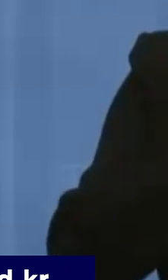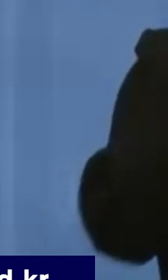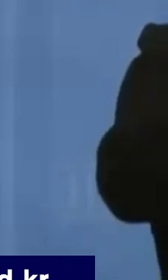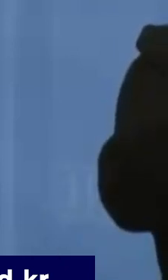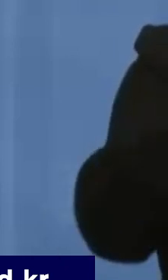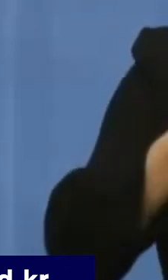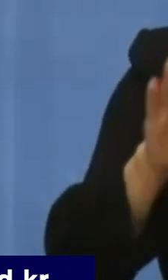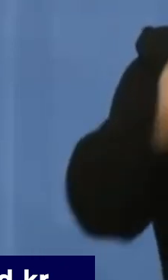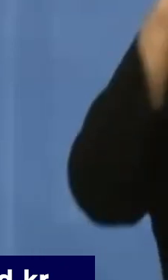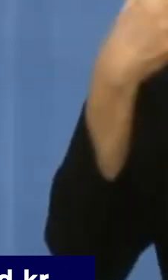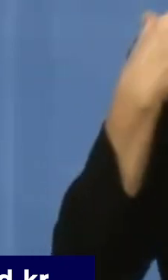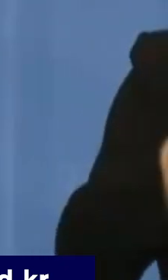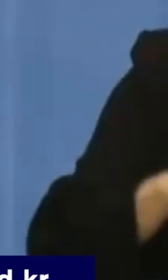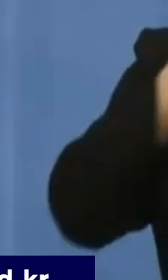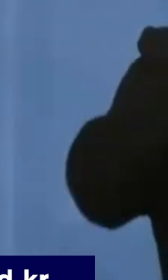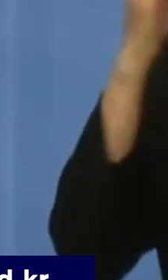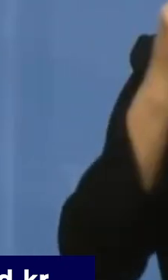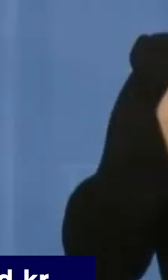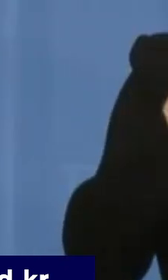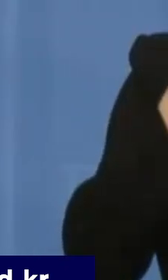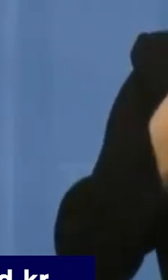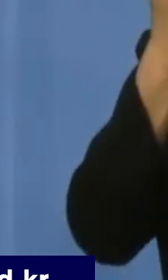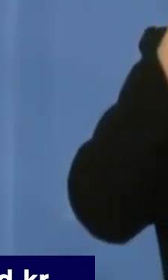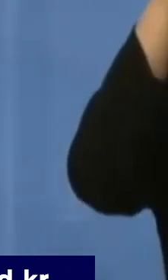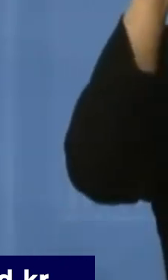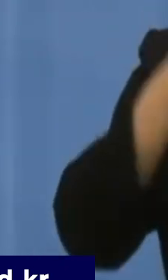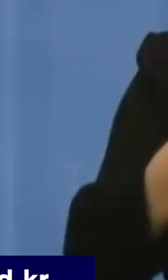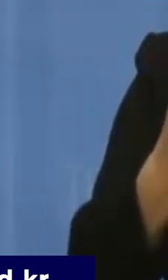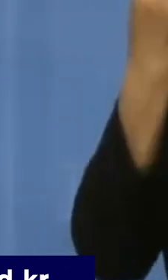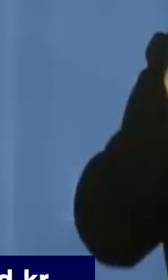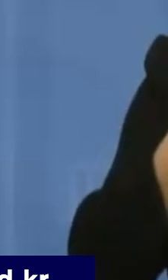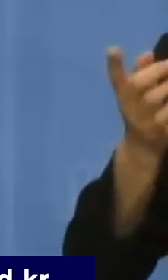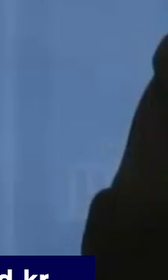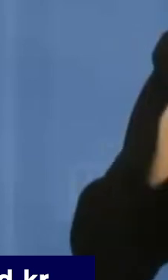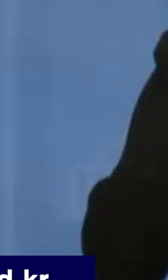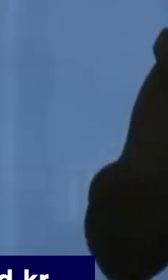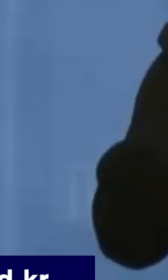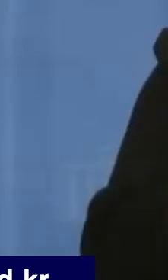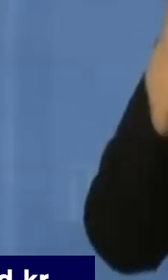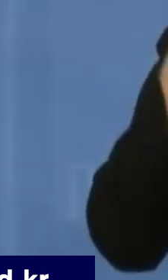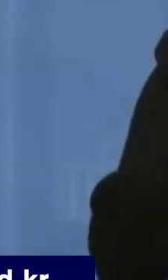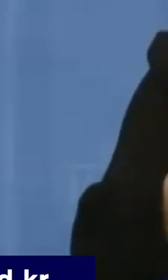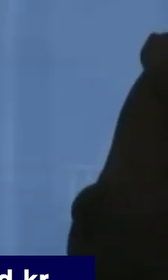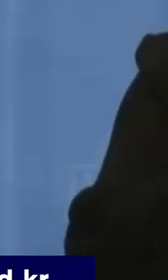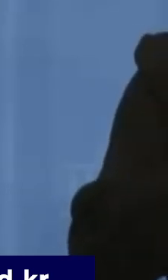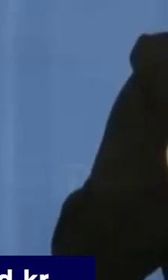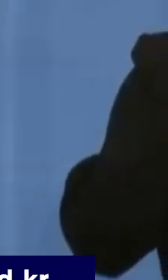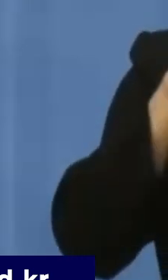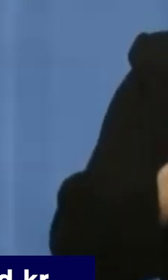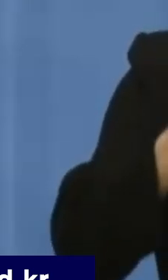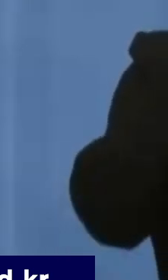것은 현 정부의 불공정한 검찰권 행사를 견제하여 민주주의 원칙을 바로세우고 나아가